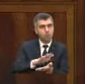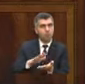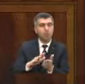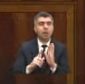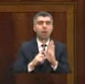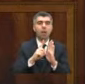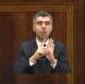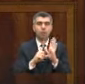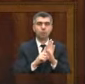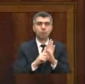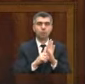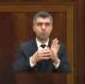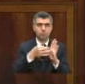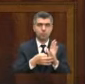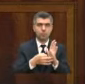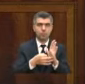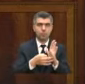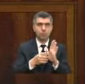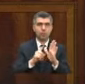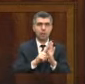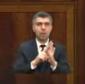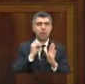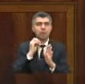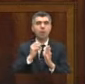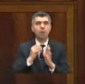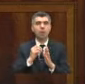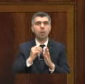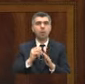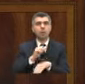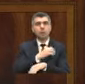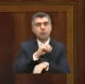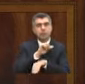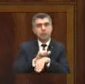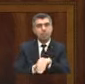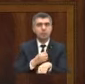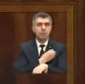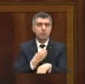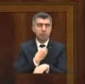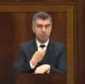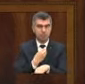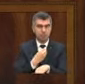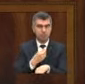القانون الخاص بالتغطية الصحية لفئات المهنيين في 13 يوليو أو نشر في